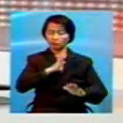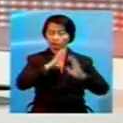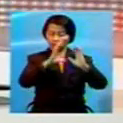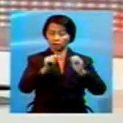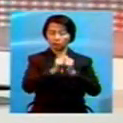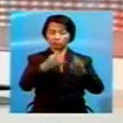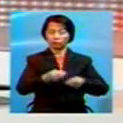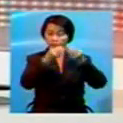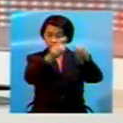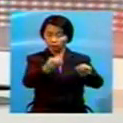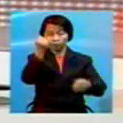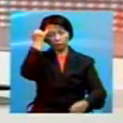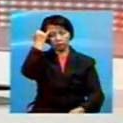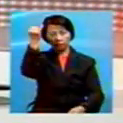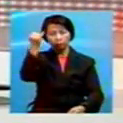melontarkan